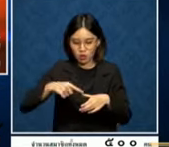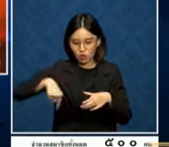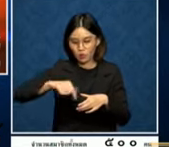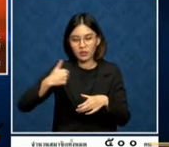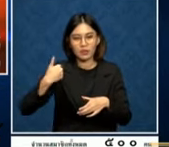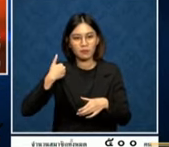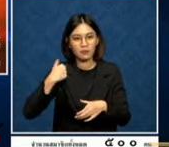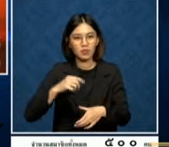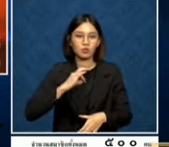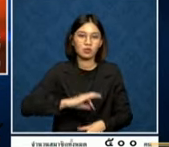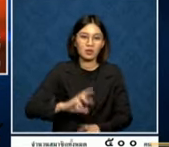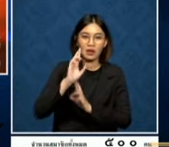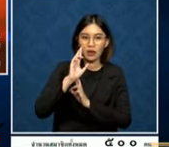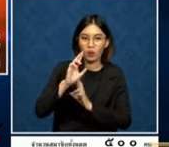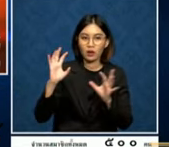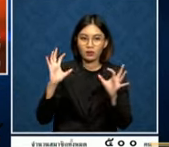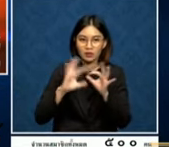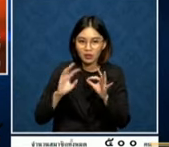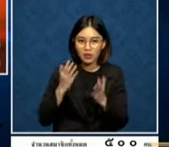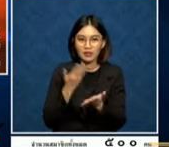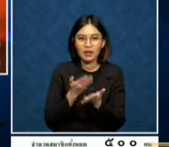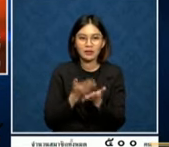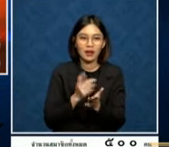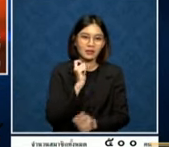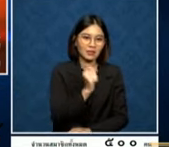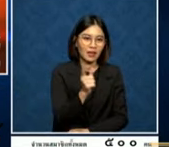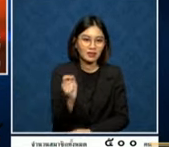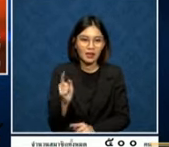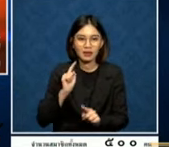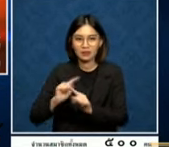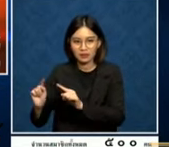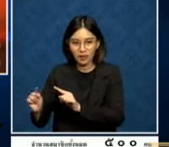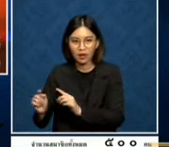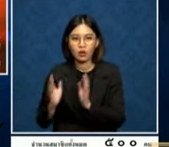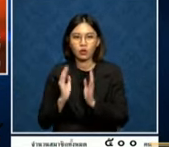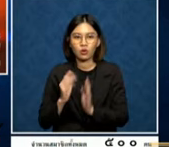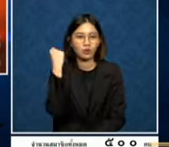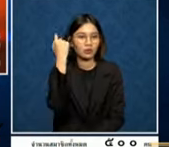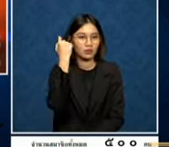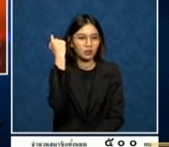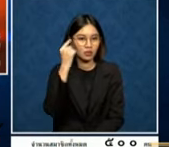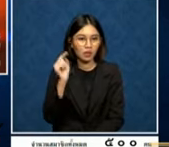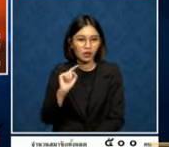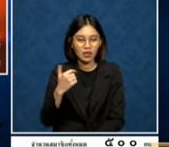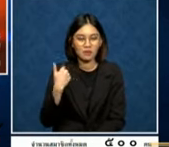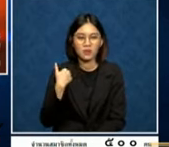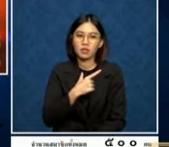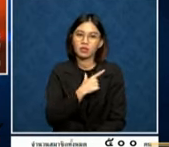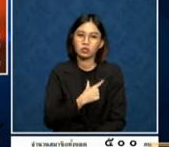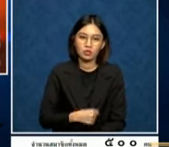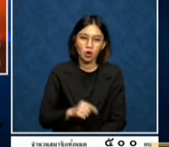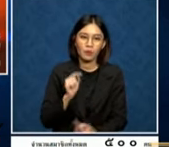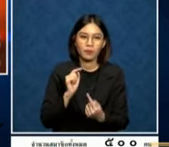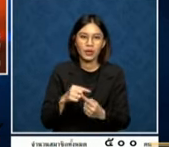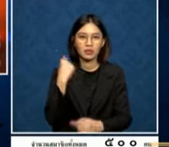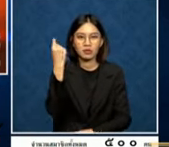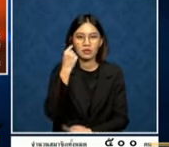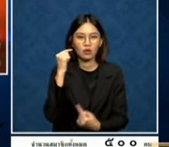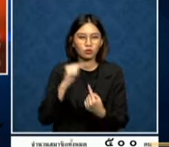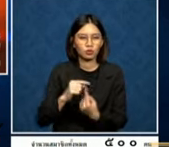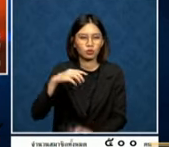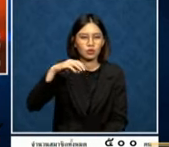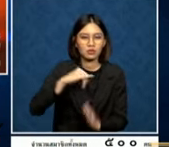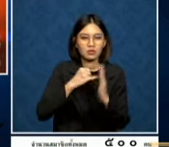จะมีข้อระมัดระวังนะคะในเรื่องของการใช้จ่ายต่างๆและนะคะนักท่องเที่ยวส่วนใหญ่ค่ะยังนิยมไปเที่ยวเฉพาะเมือง